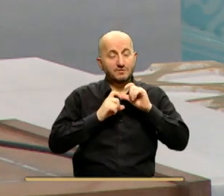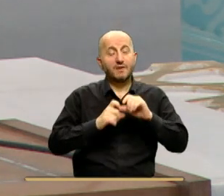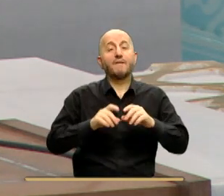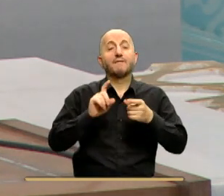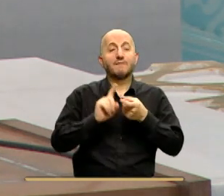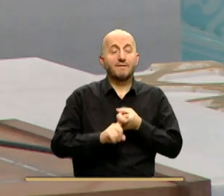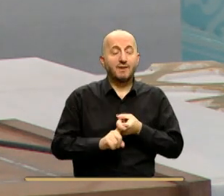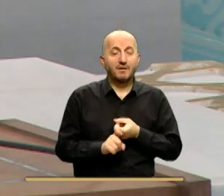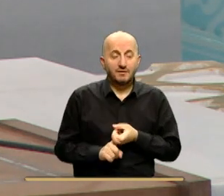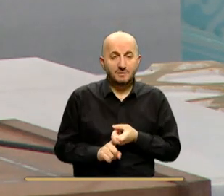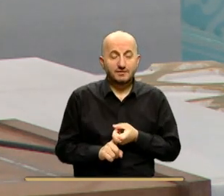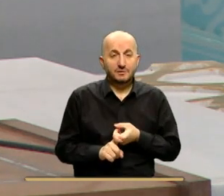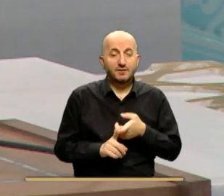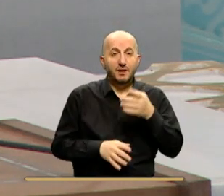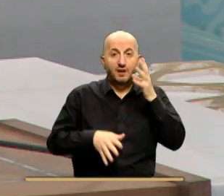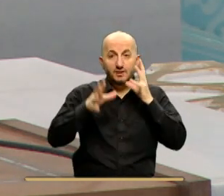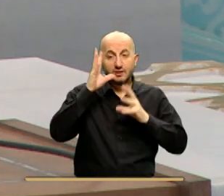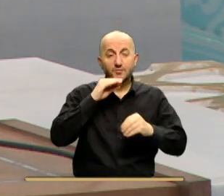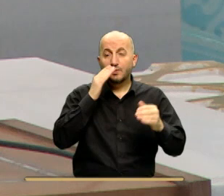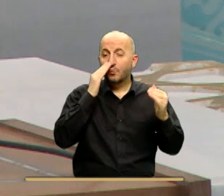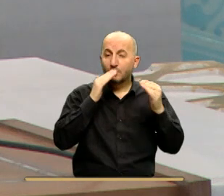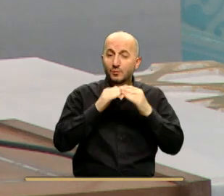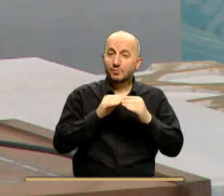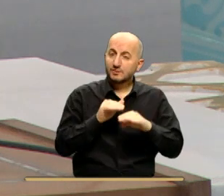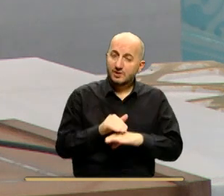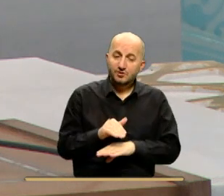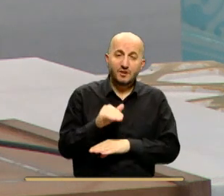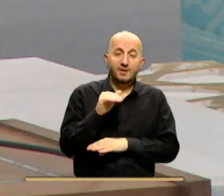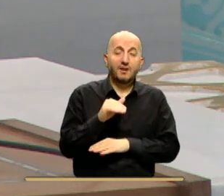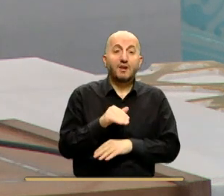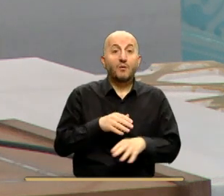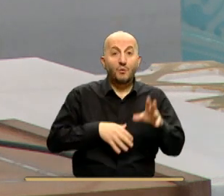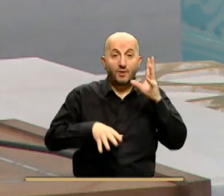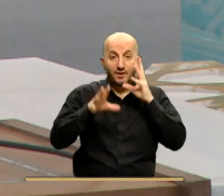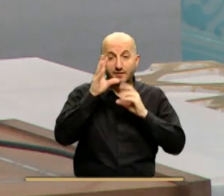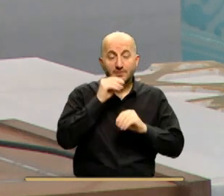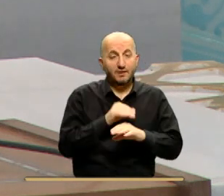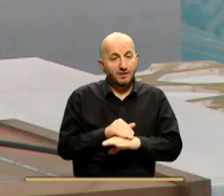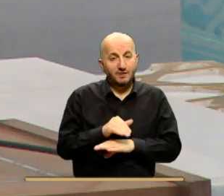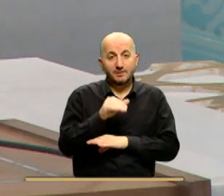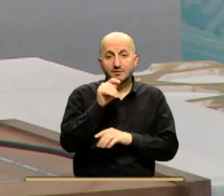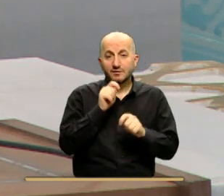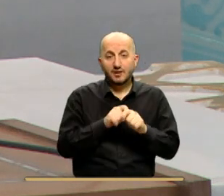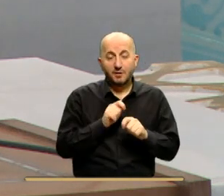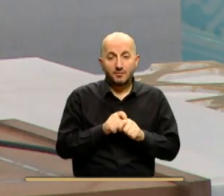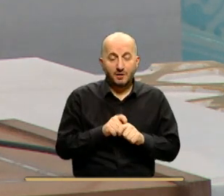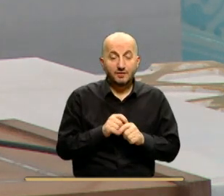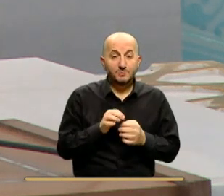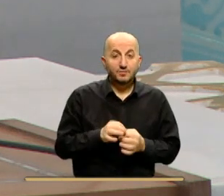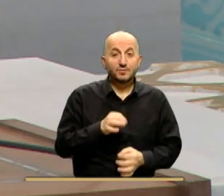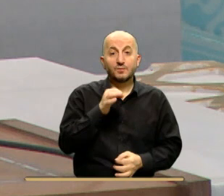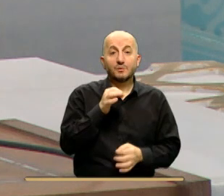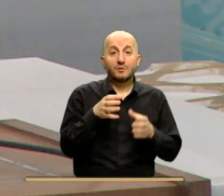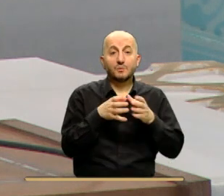ve ilmiyle amil olan öğrendiklerini hayatına tatbik eden